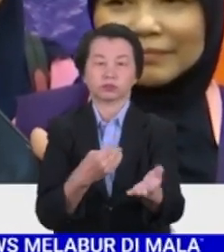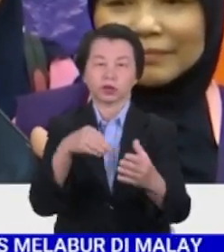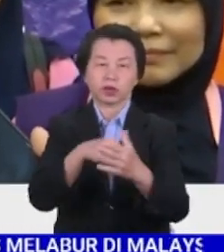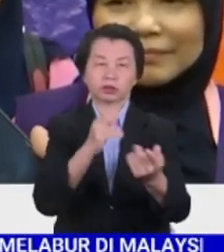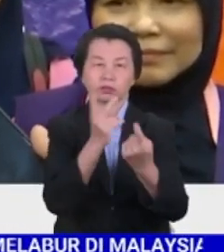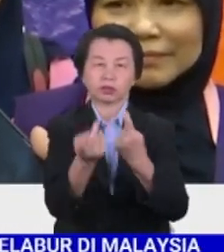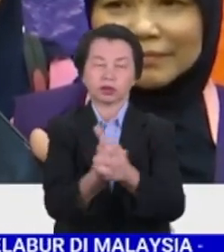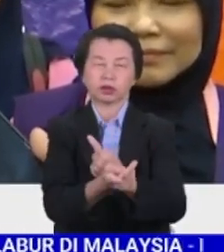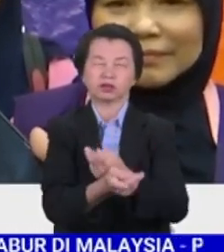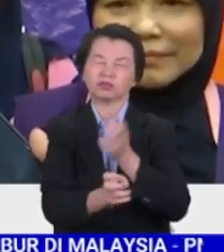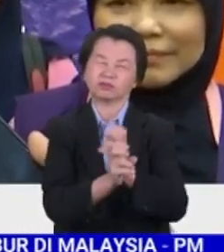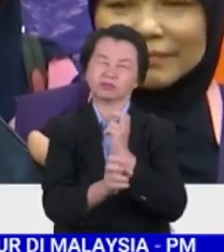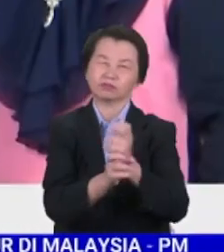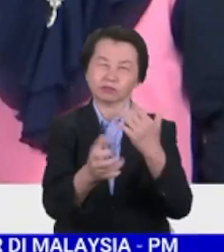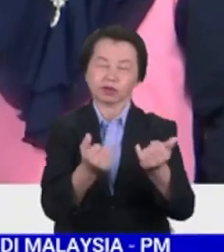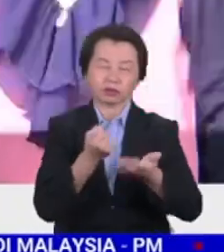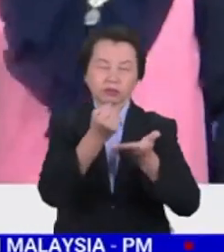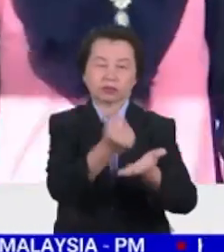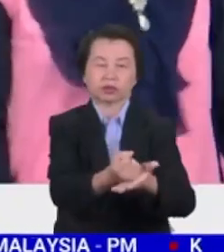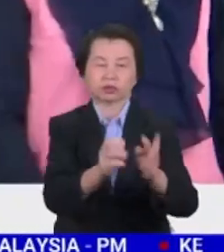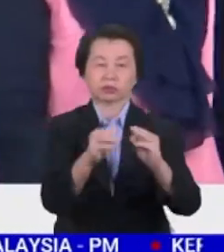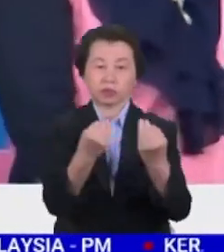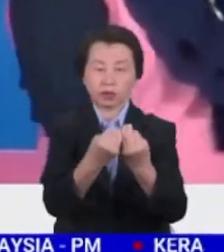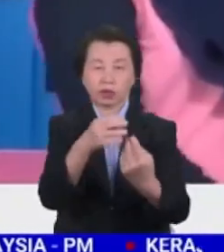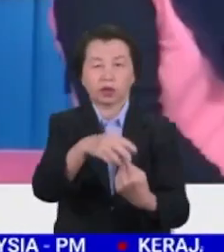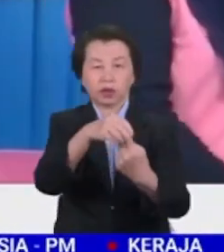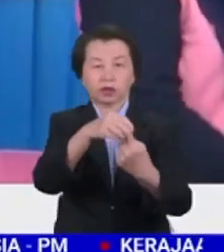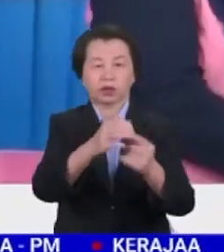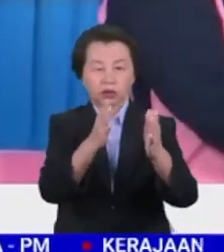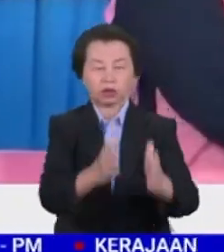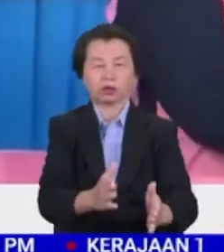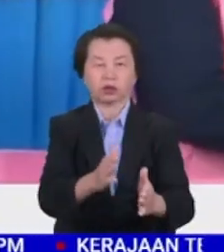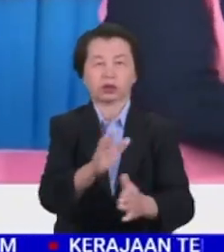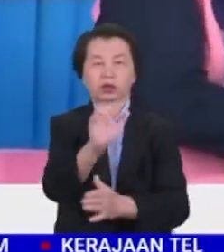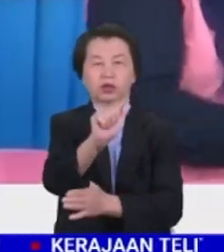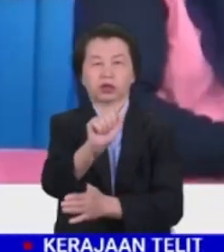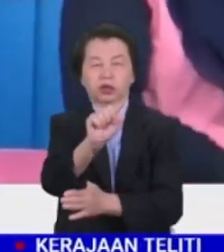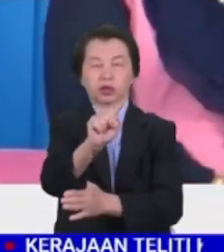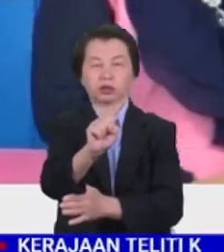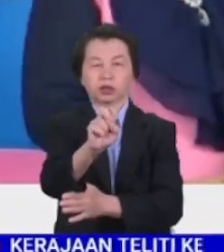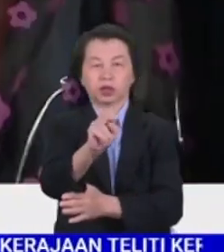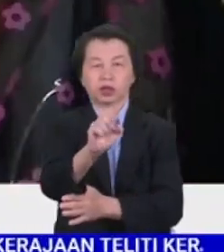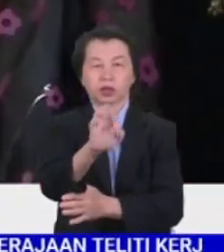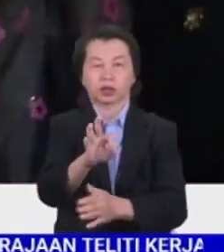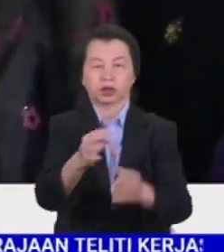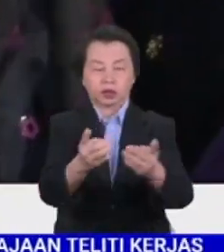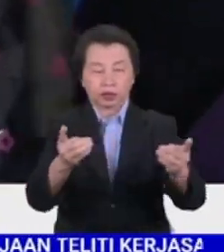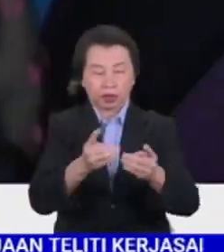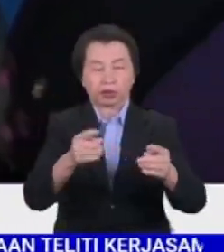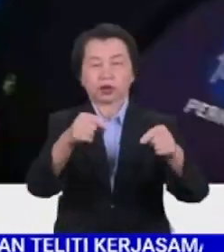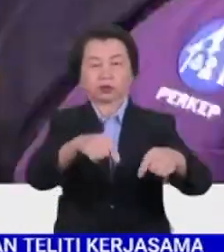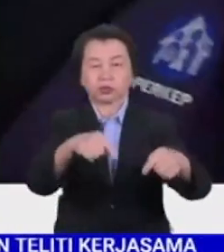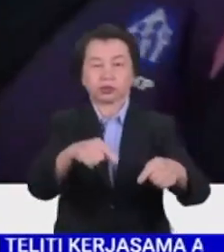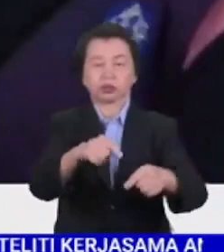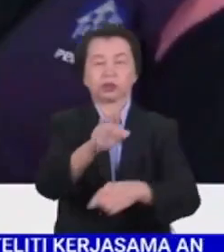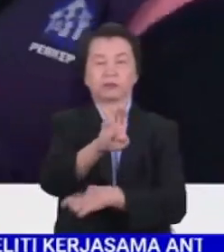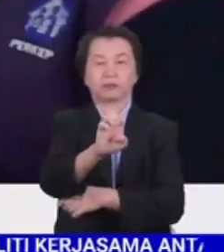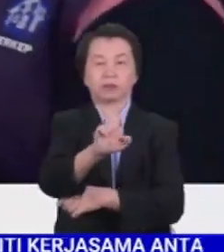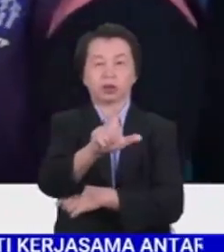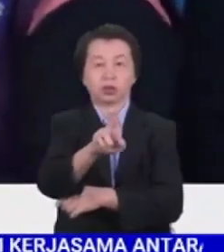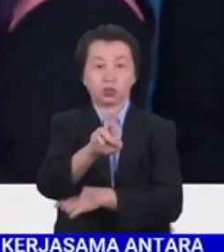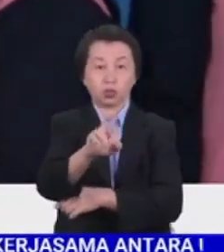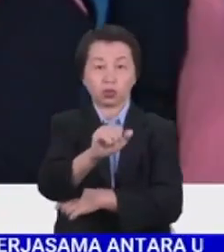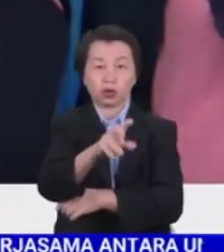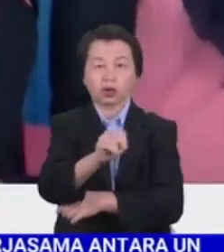dalam keadaan kegawatan sekarang ini, membantu masyarakat terutama golongan-golongan asnaf lah yang ada di daerah Beluran ini. Itu juga untuk